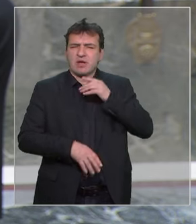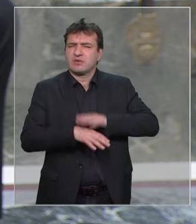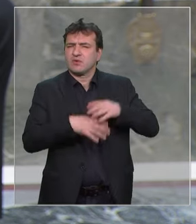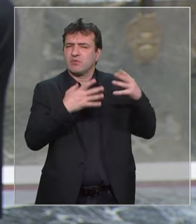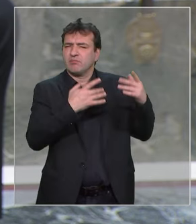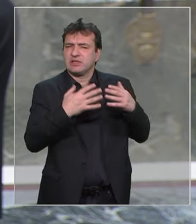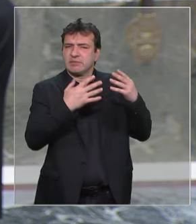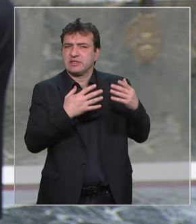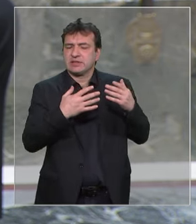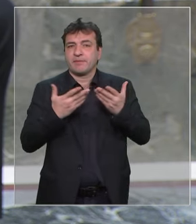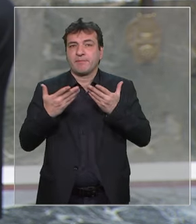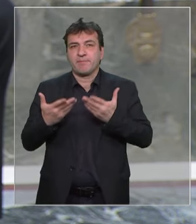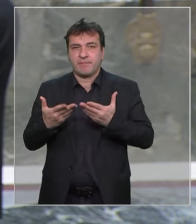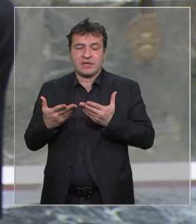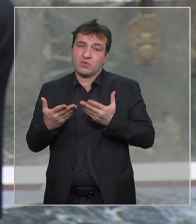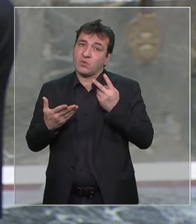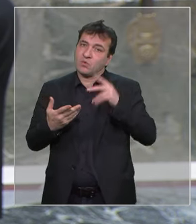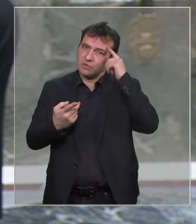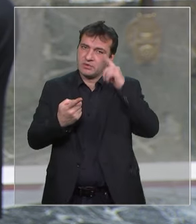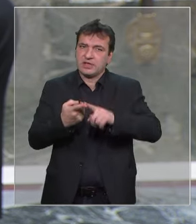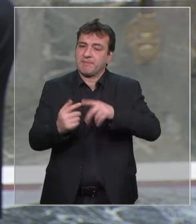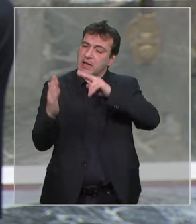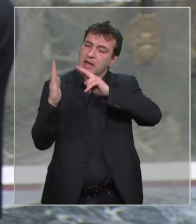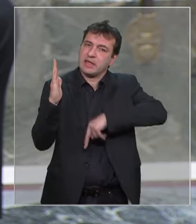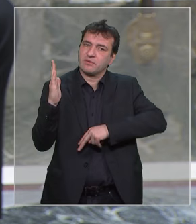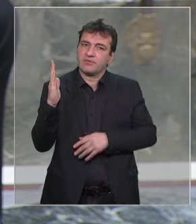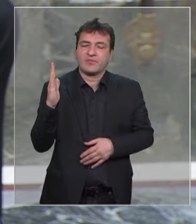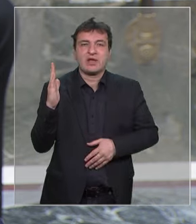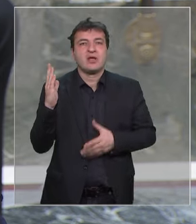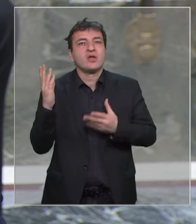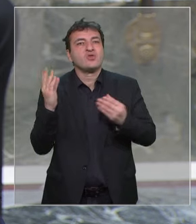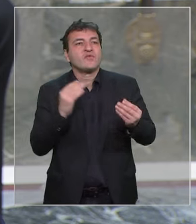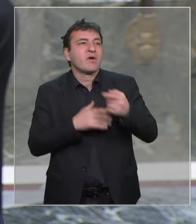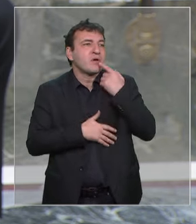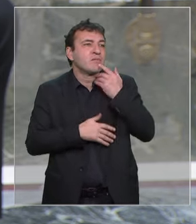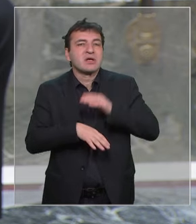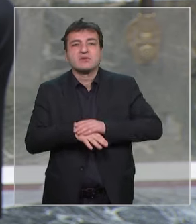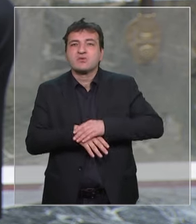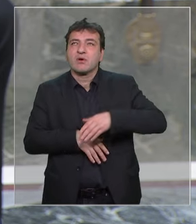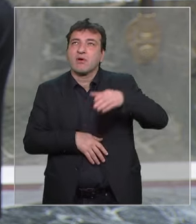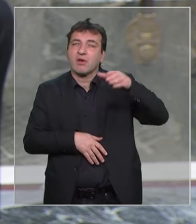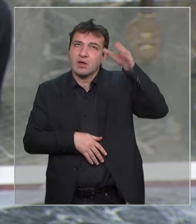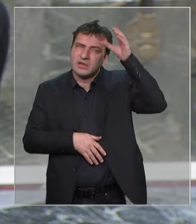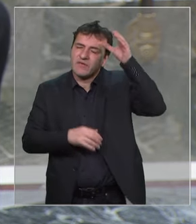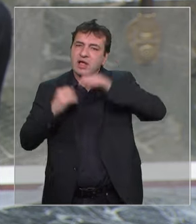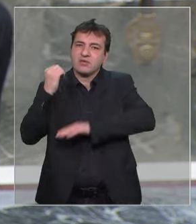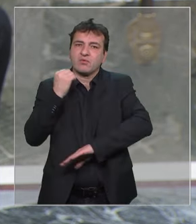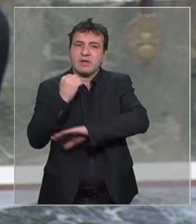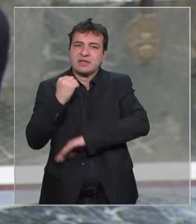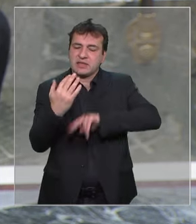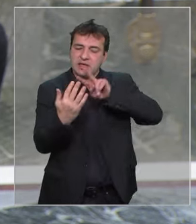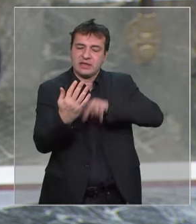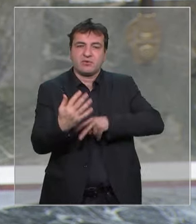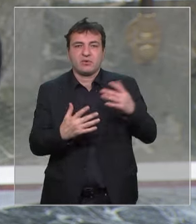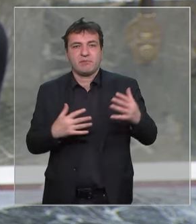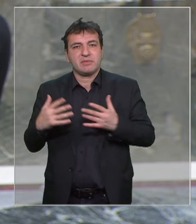Vous me permettez d'aborder une question fondamentale qui est celle de la lecture. Et on parle souvent des savoirs fondamentaux, la lecture et les mathématiques, mais en